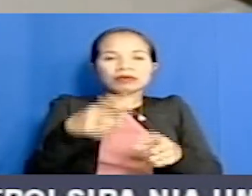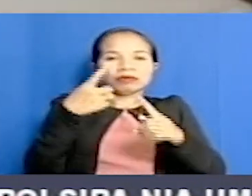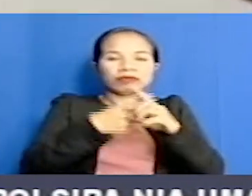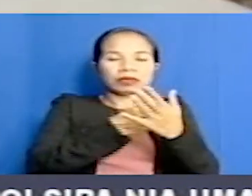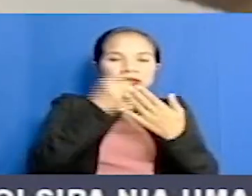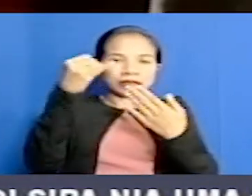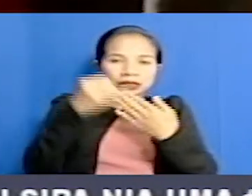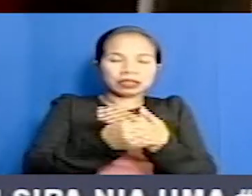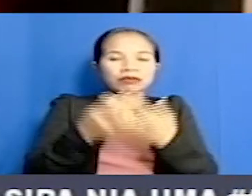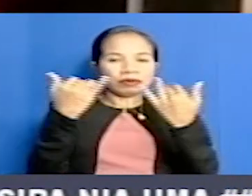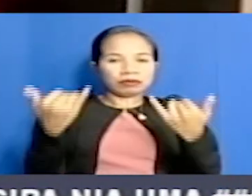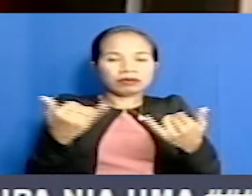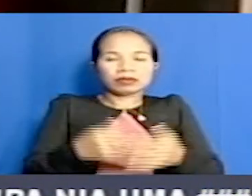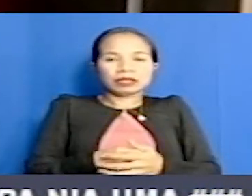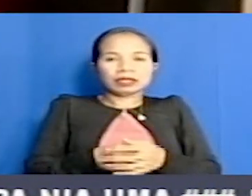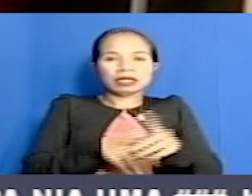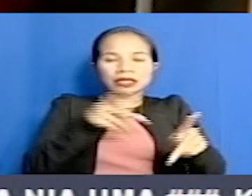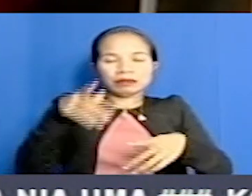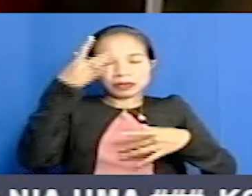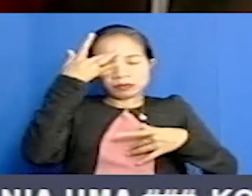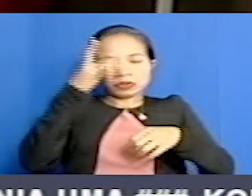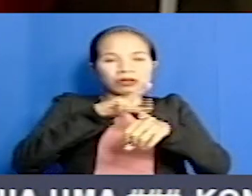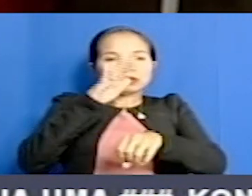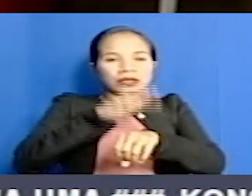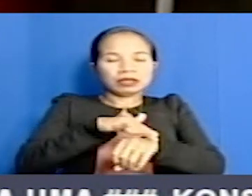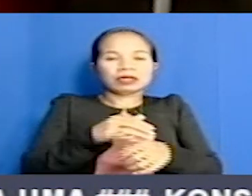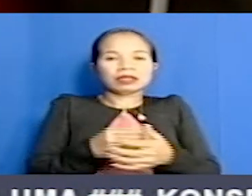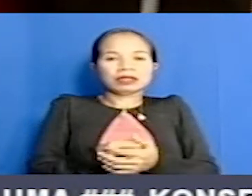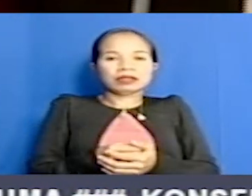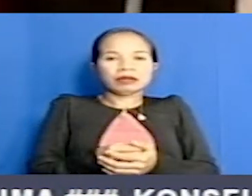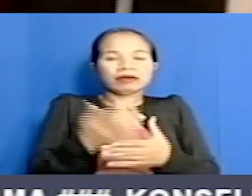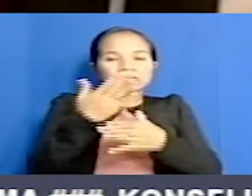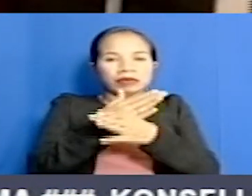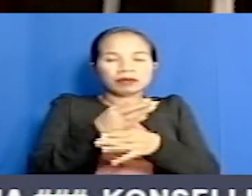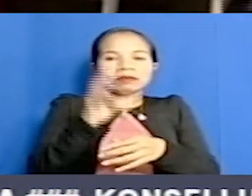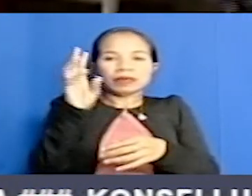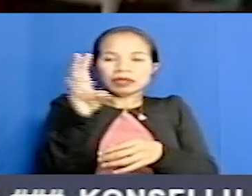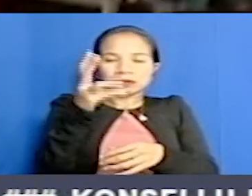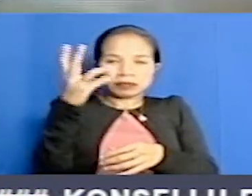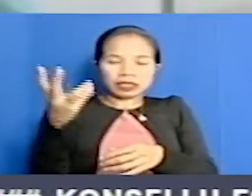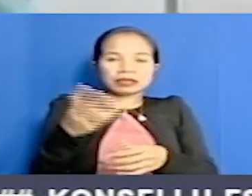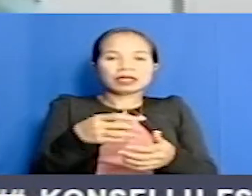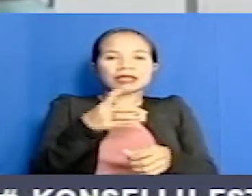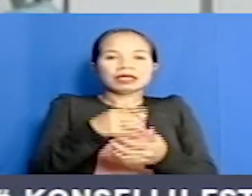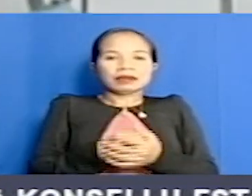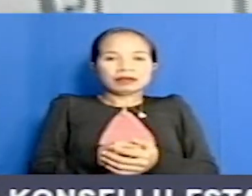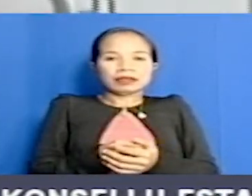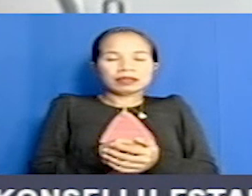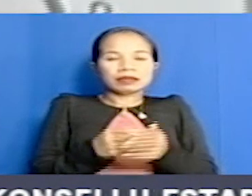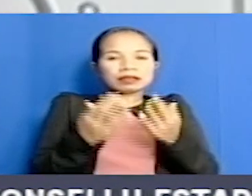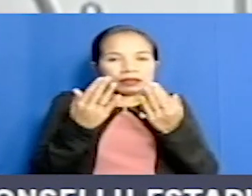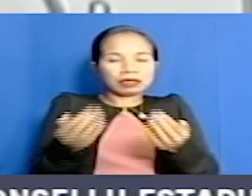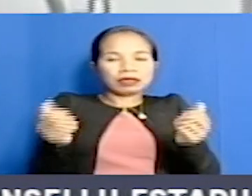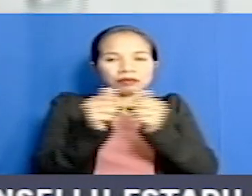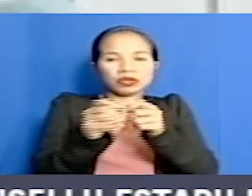fulan janerune. Paciente sira sofre dengue fiber total sanulu resinen no dengue hemorrhagia